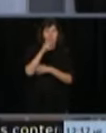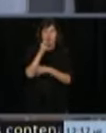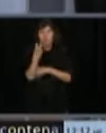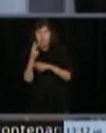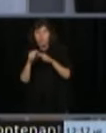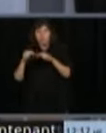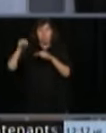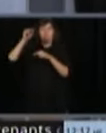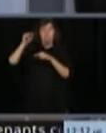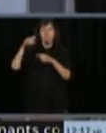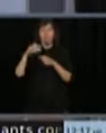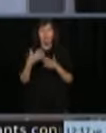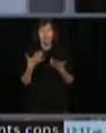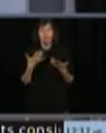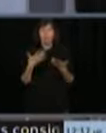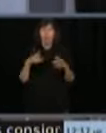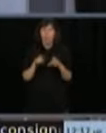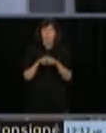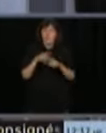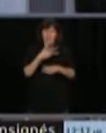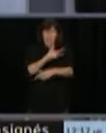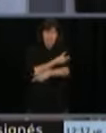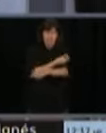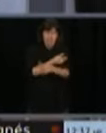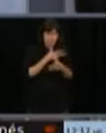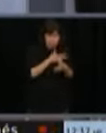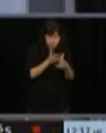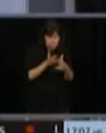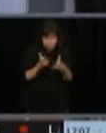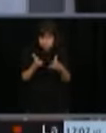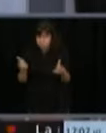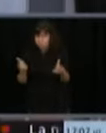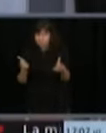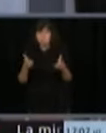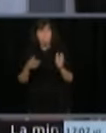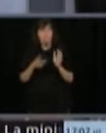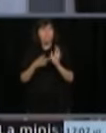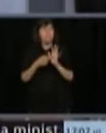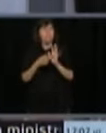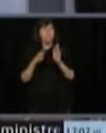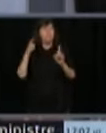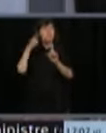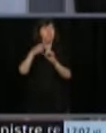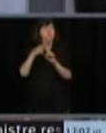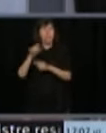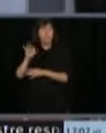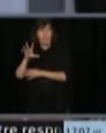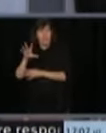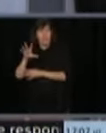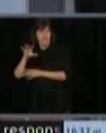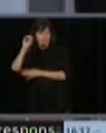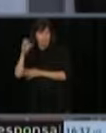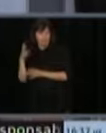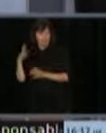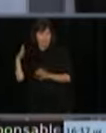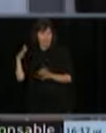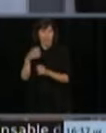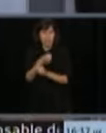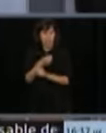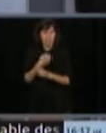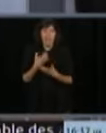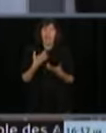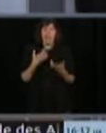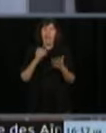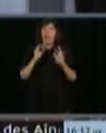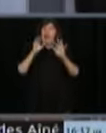vaccinale, disons, là, je vais viser haut, là, 95 %, bien, peut-être, on va avoir beaucoup plus de chances. Je vous